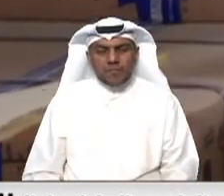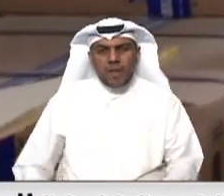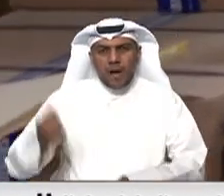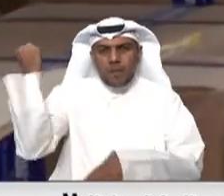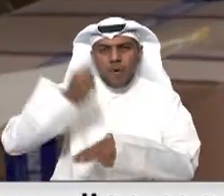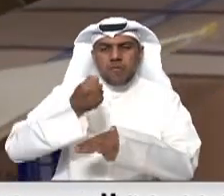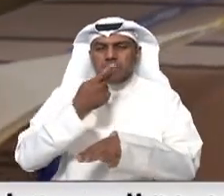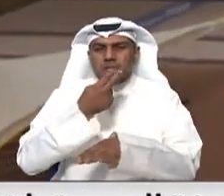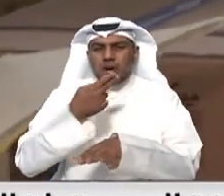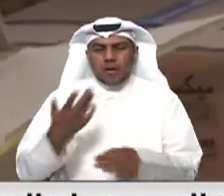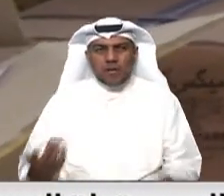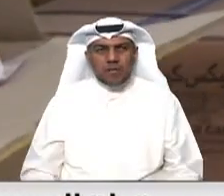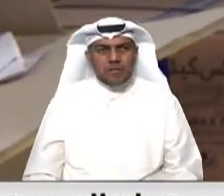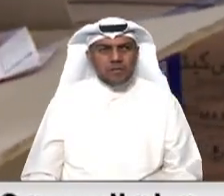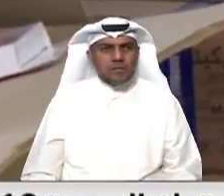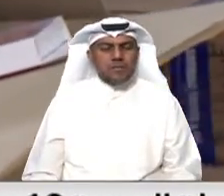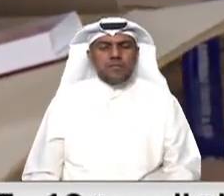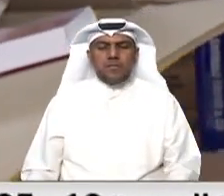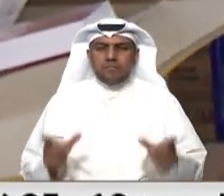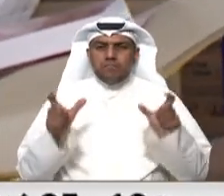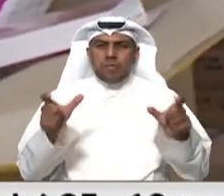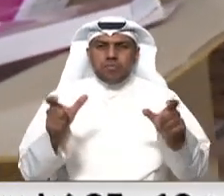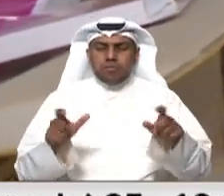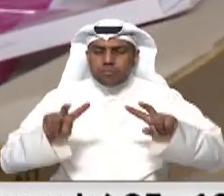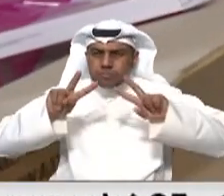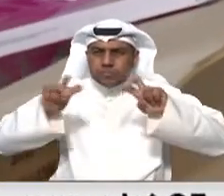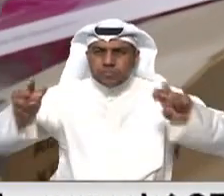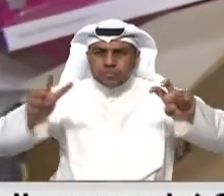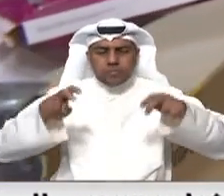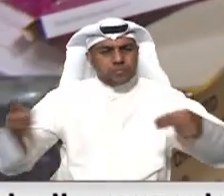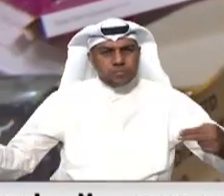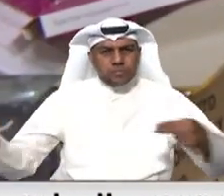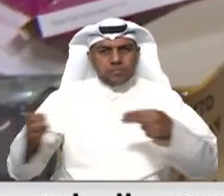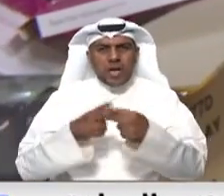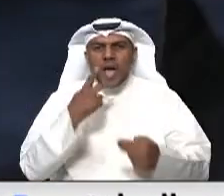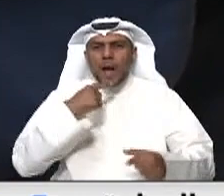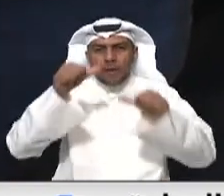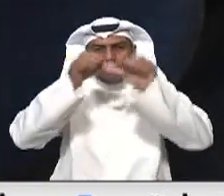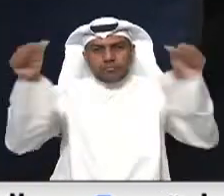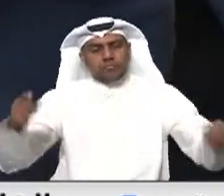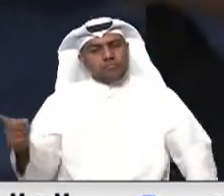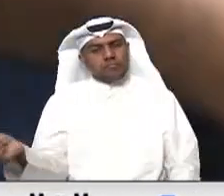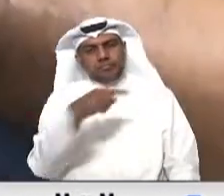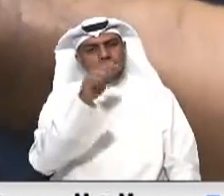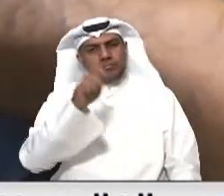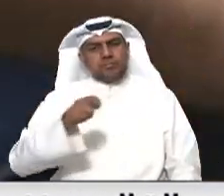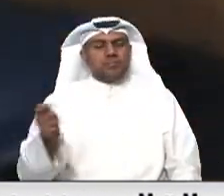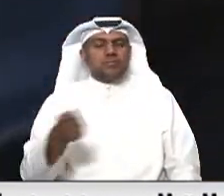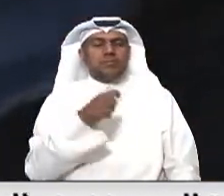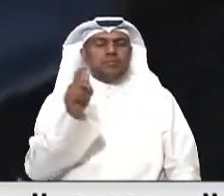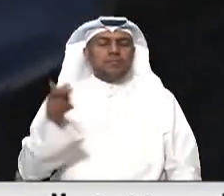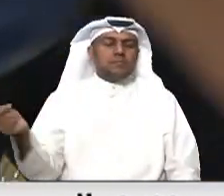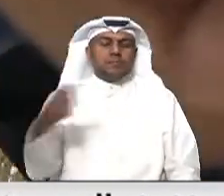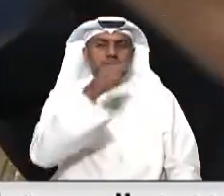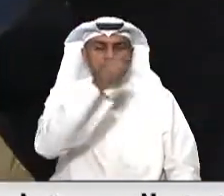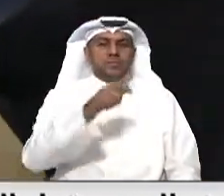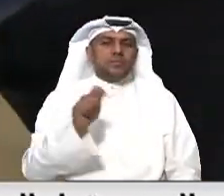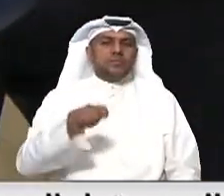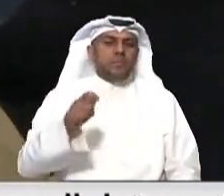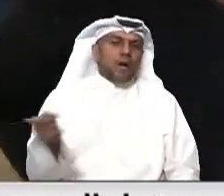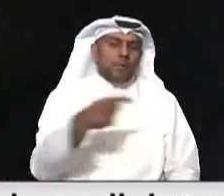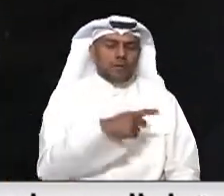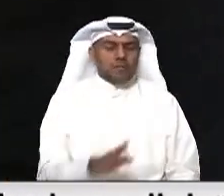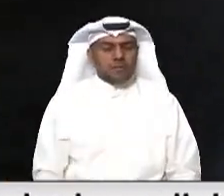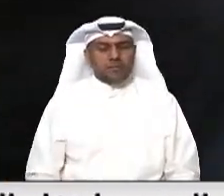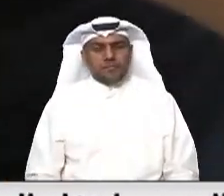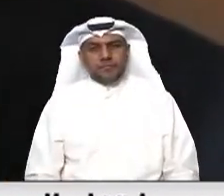وهمتي فرق وزاره التجاره والصناعه سيكون الاغلاق ولحاله الى النيابه هو مصير كل من يحاول الاستهتار